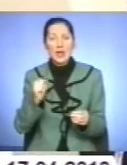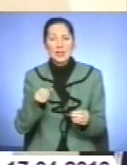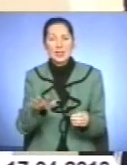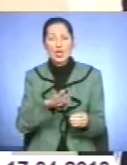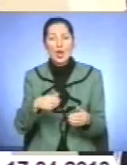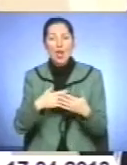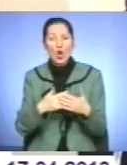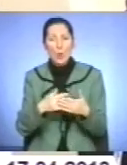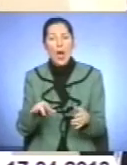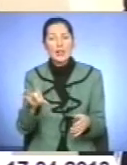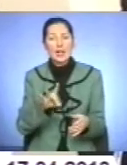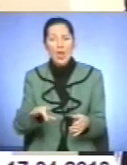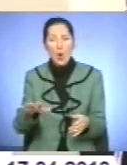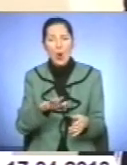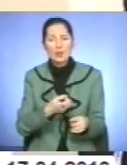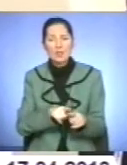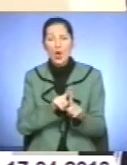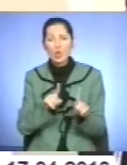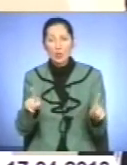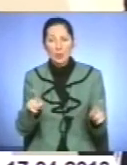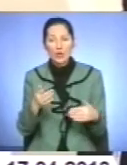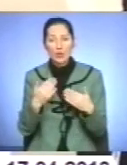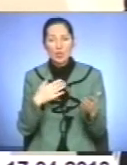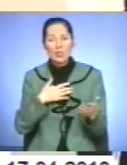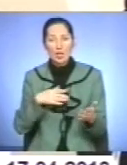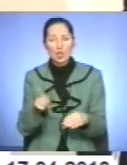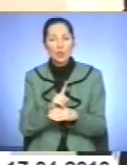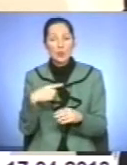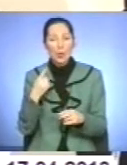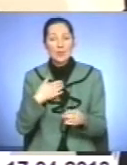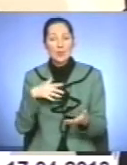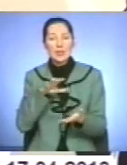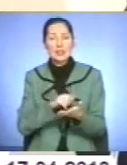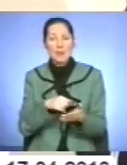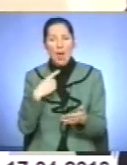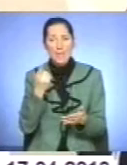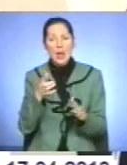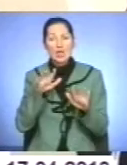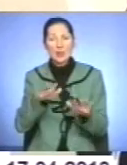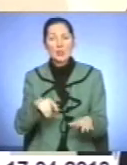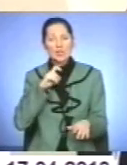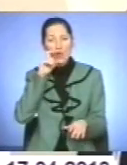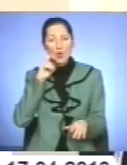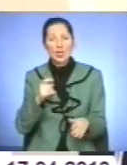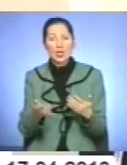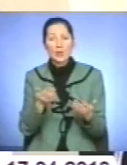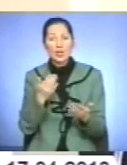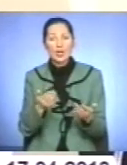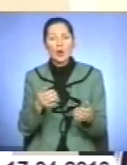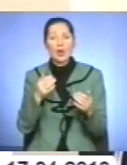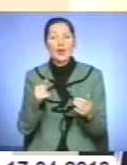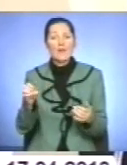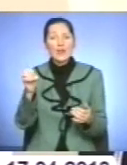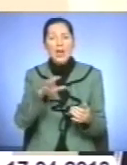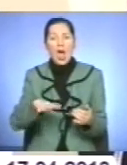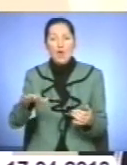Це особливо стосується нашої Тернопільської області. Ми займаємо найперше місце в Україні, можливо, сьогодні в Європі, а